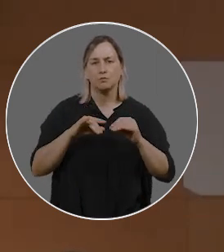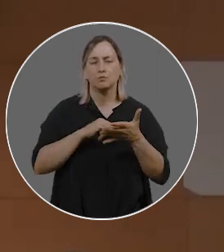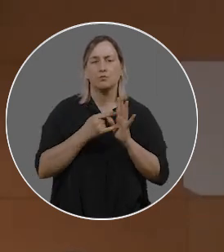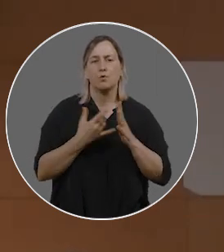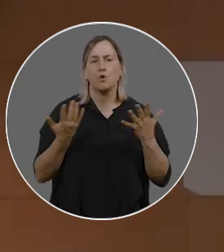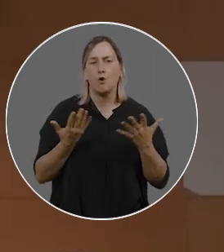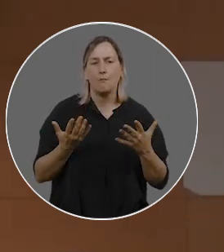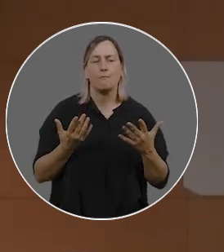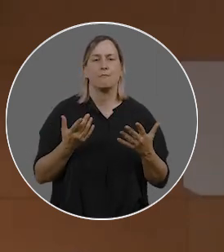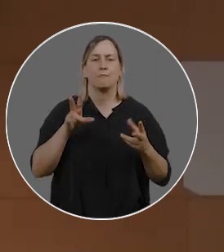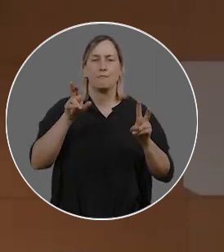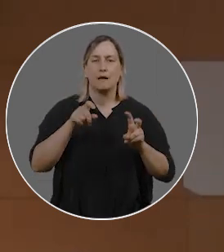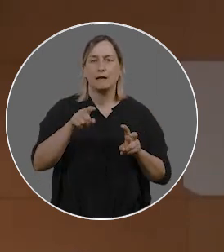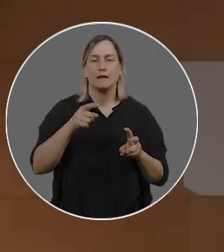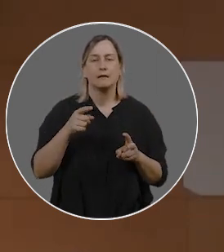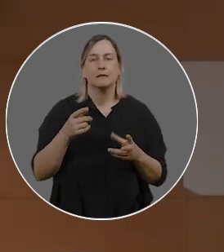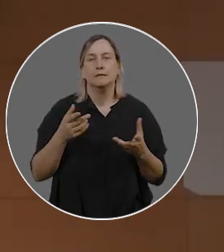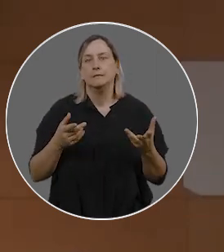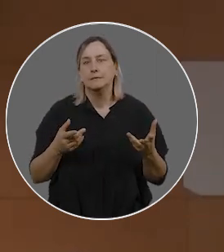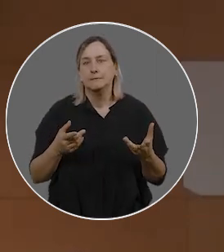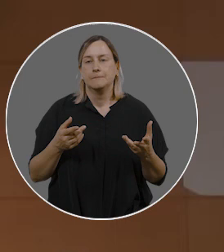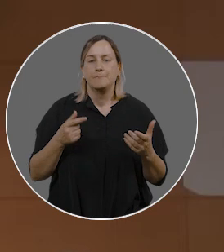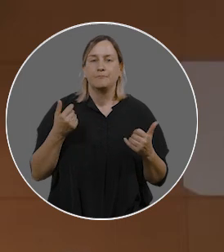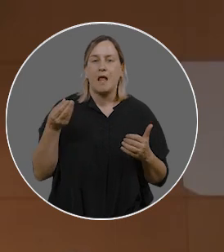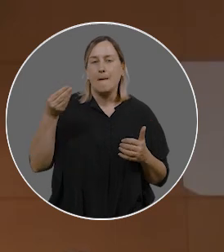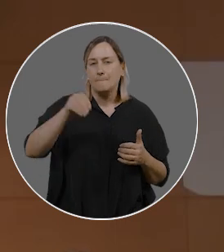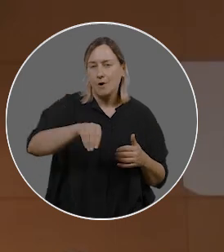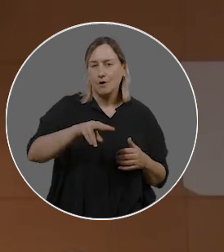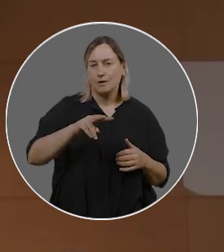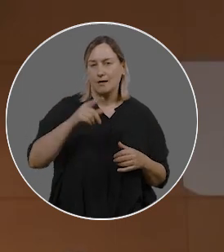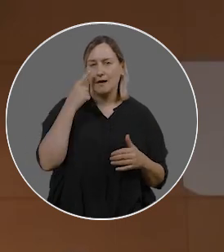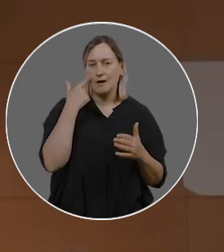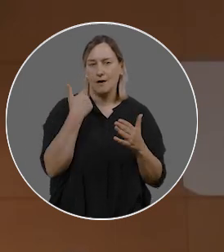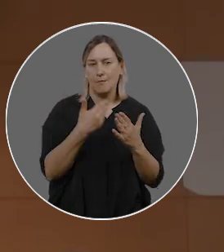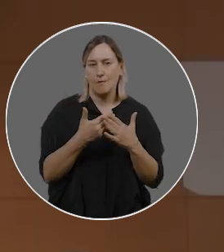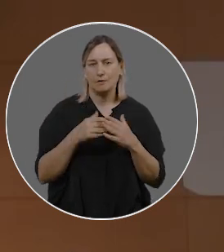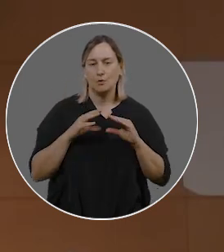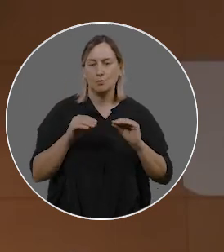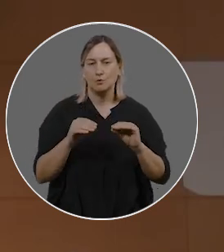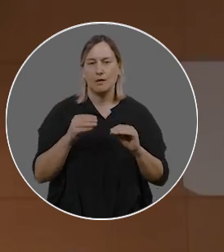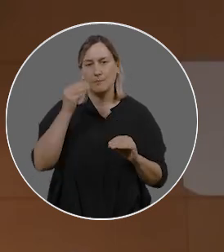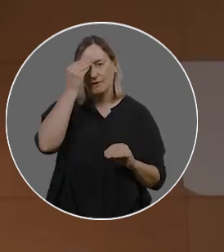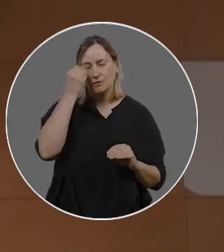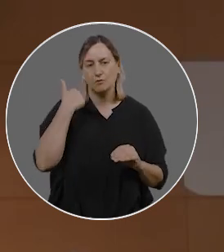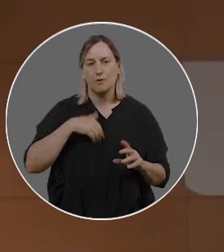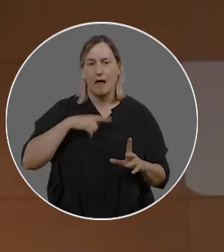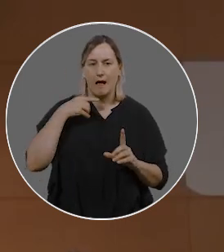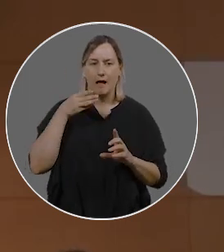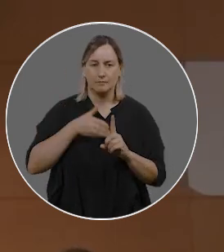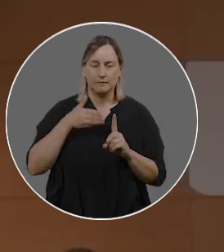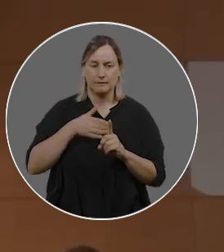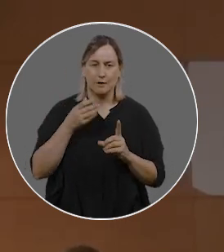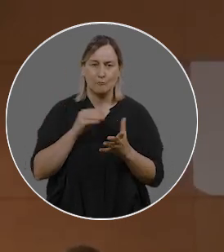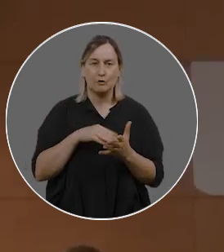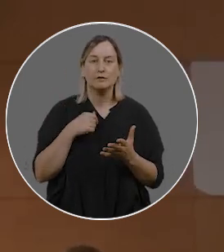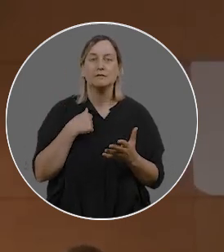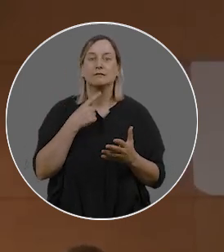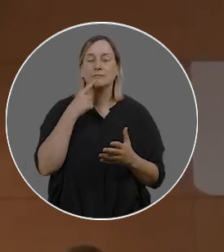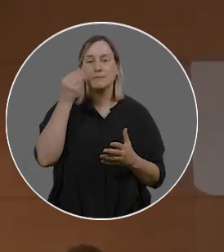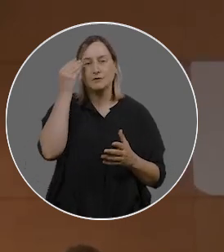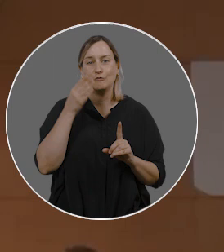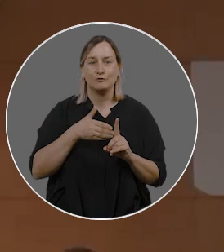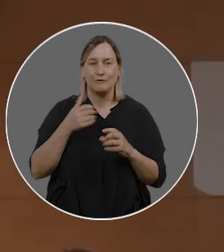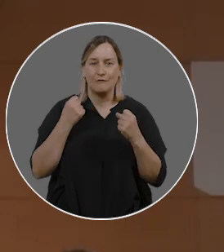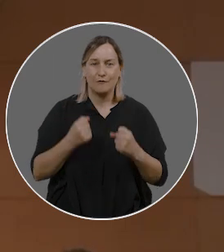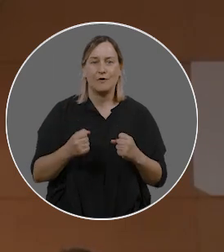i què és el que aporten aquestes proves d'usuaris, que crec que hi estem insistint molt, no? Crec que estem insistint